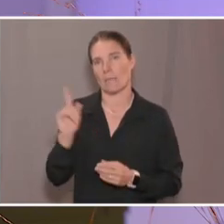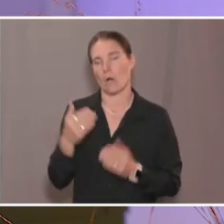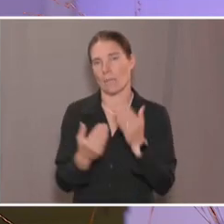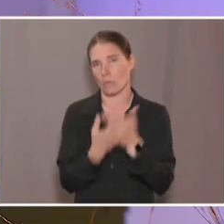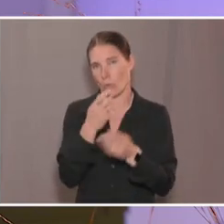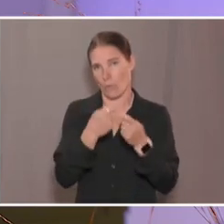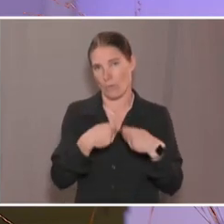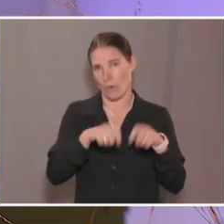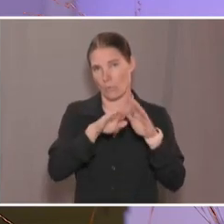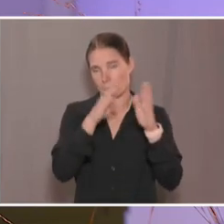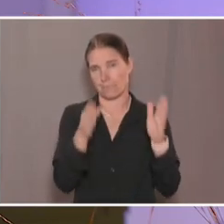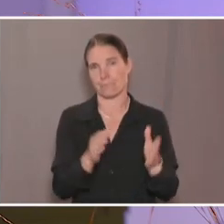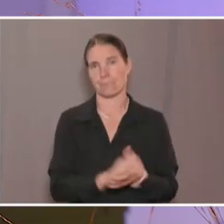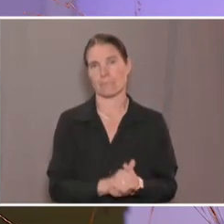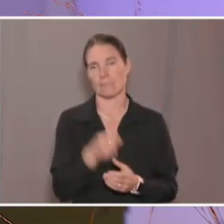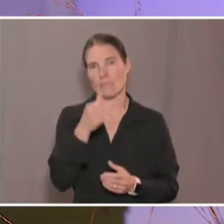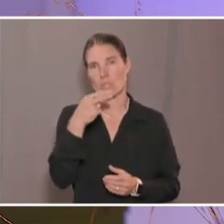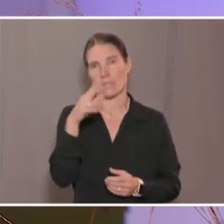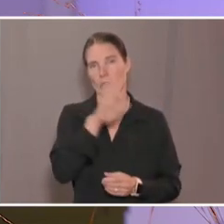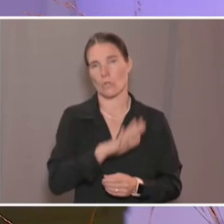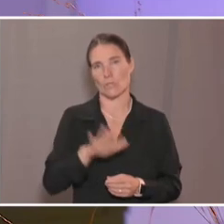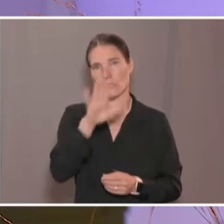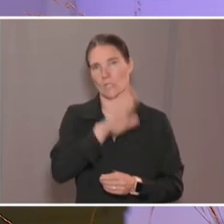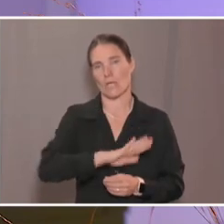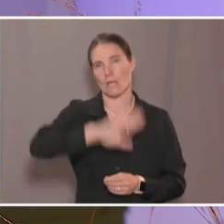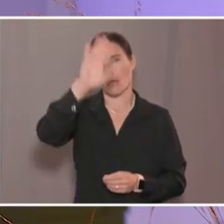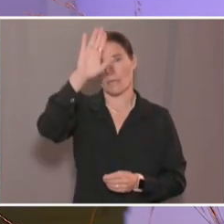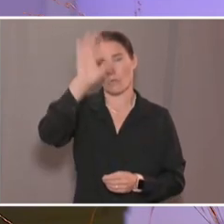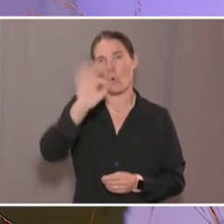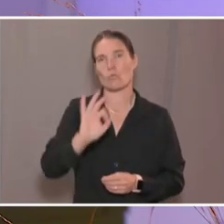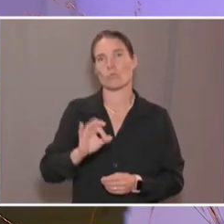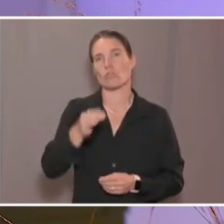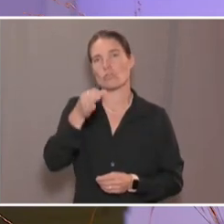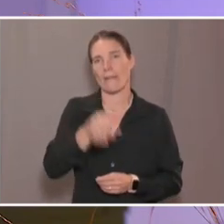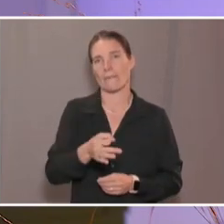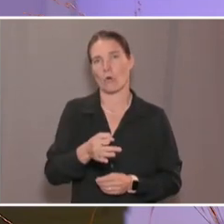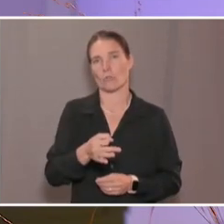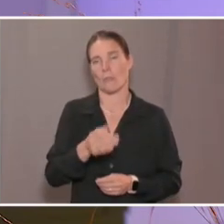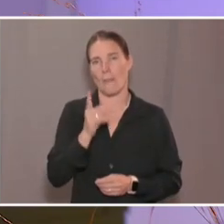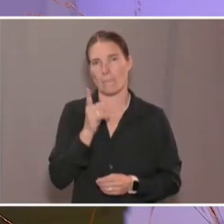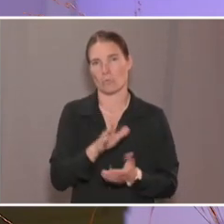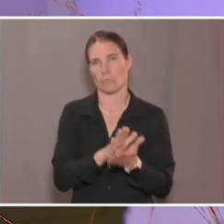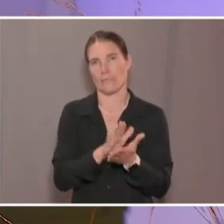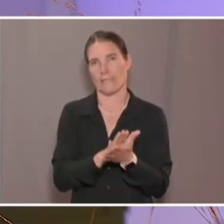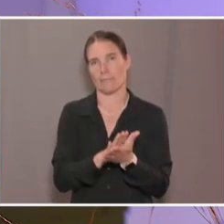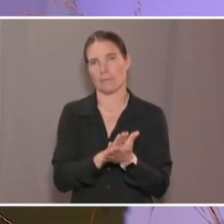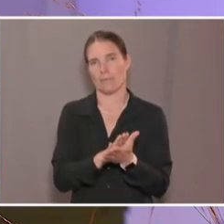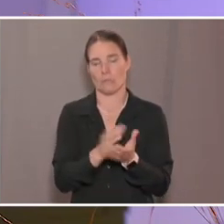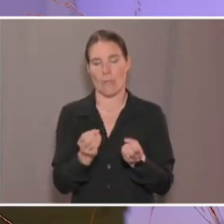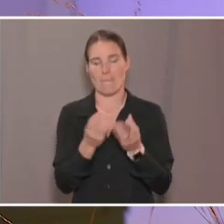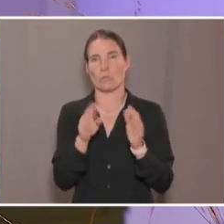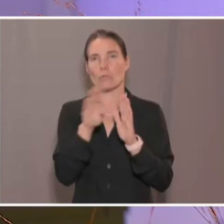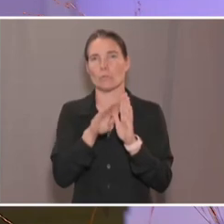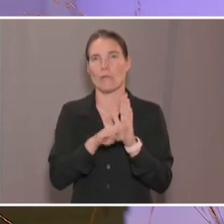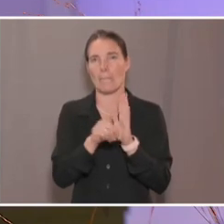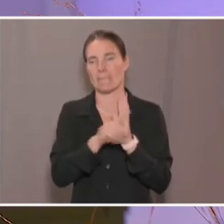Neubau. Und damit Schleswig-Holstein als Hochschulstandort auch zukünftig attraktiv bleibt, haben wir in unser Impulsprogramm bis zum